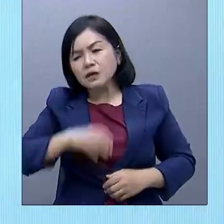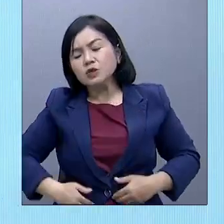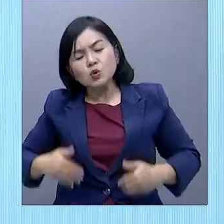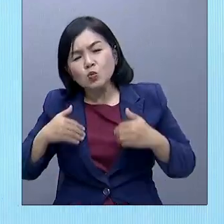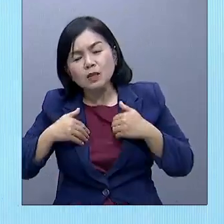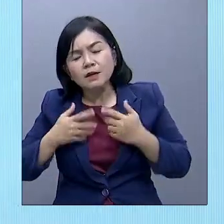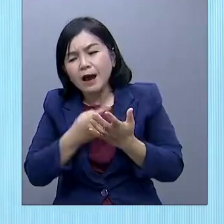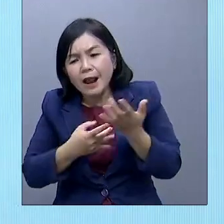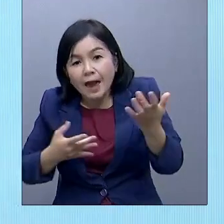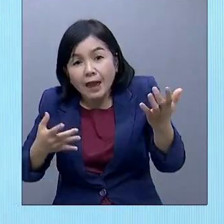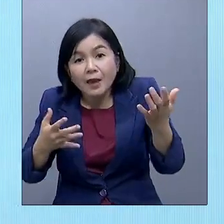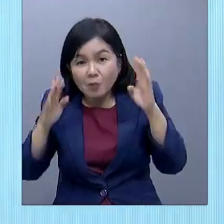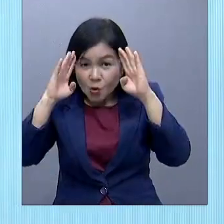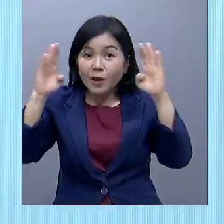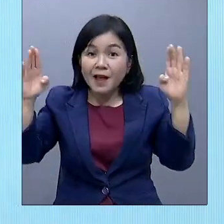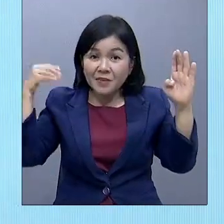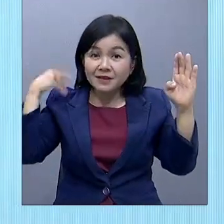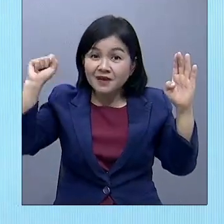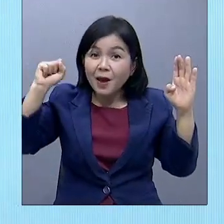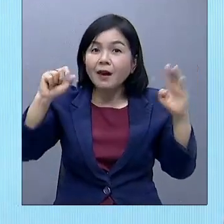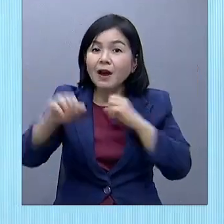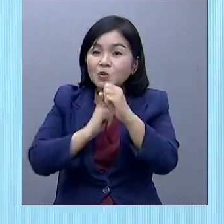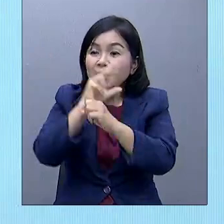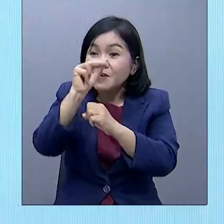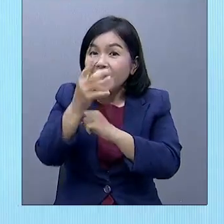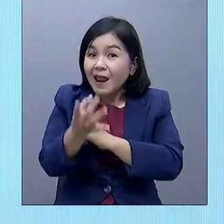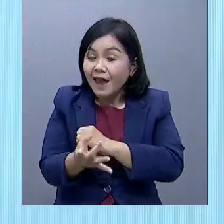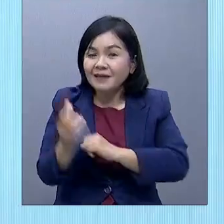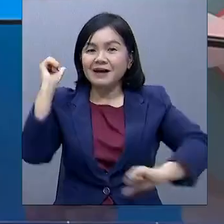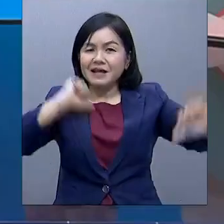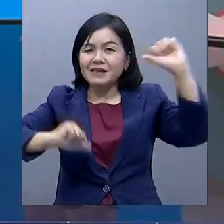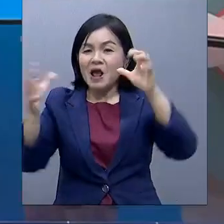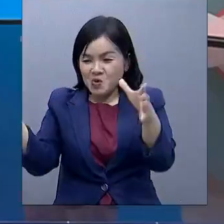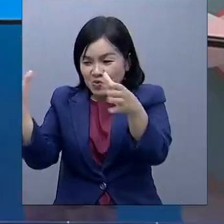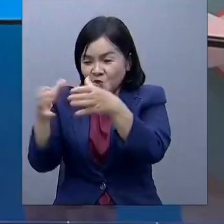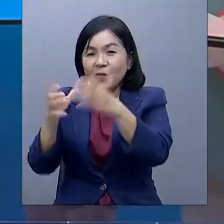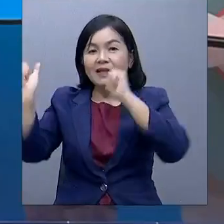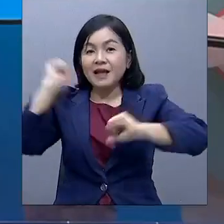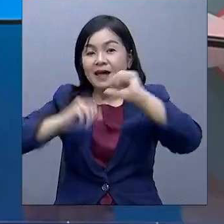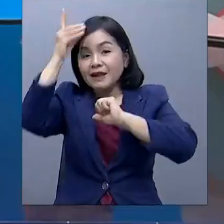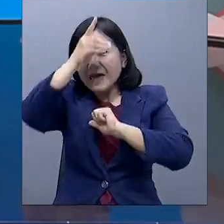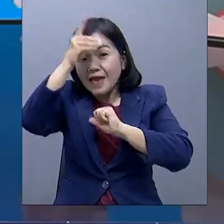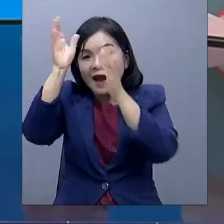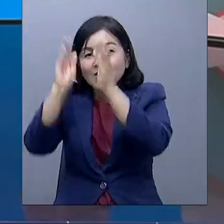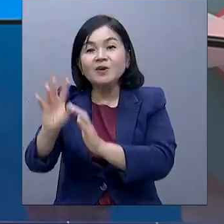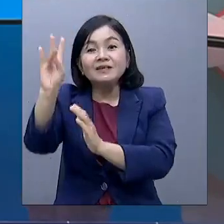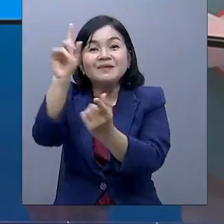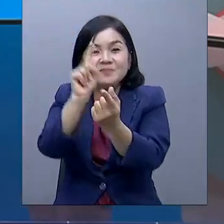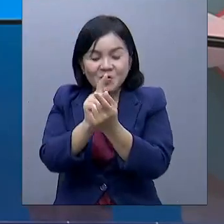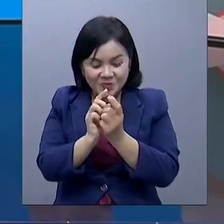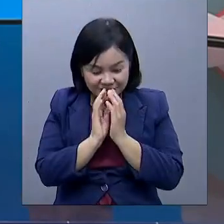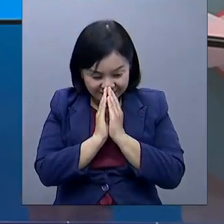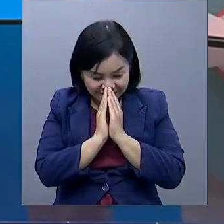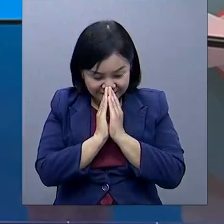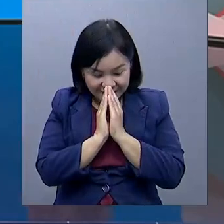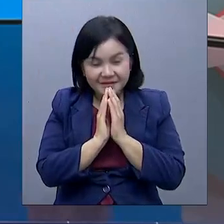ยนี้เคยเจอเหตุการณ์นี้แน่ๆแต่ว่าเรื่องนี้จะมีอะไรน่าสนใจวันนี้เรายกทีมนักแสดงมากัน7ท่าน7คนเลยอ้าวสวัสดีครับ สวัสดีค่ะ